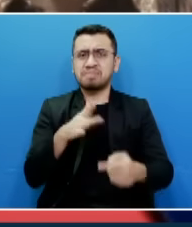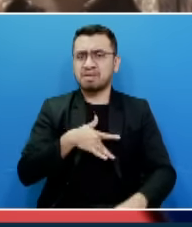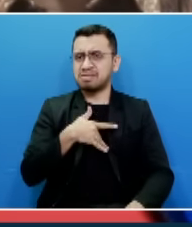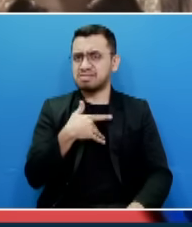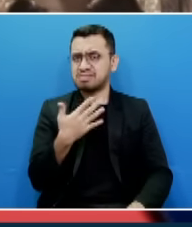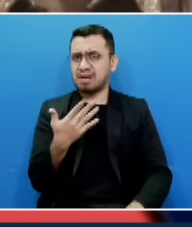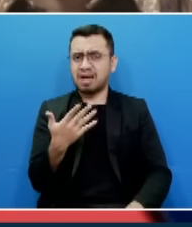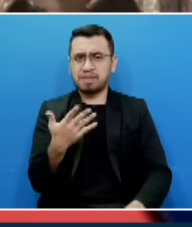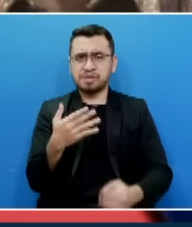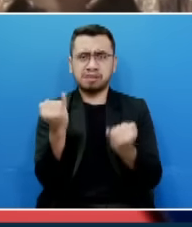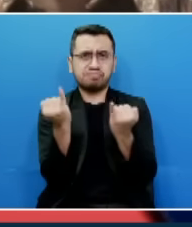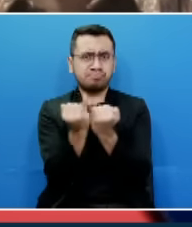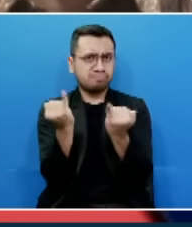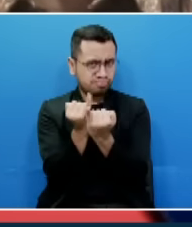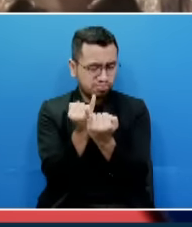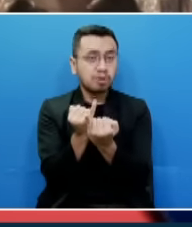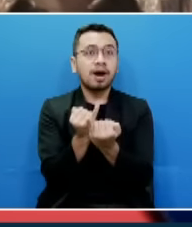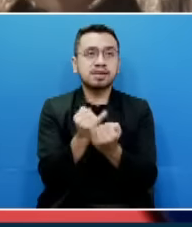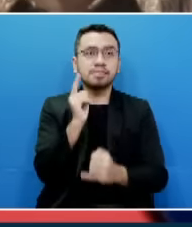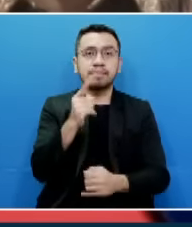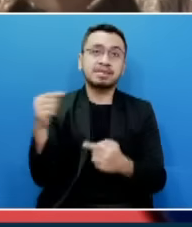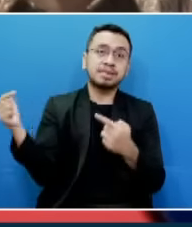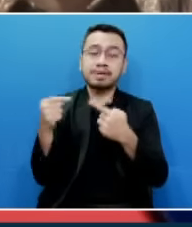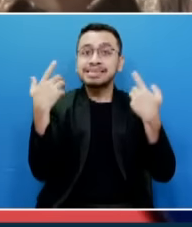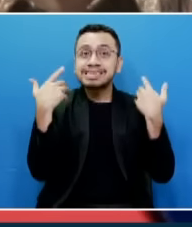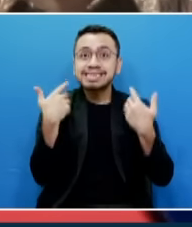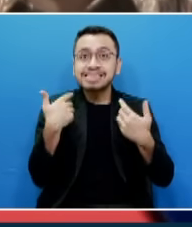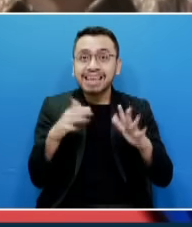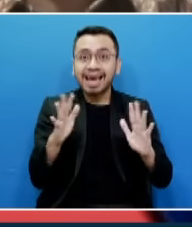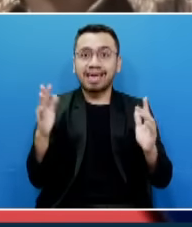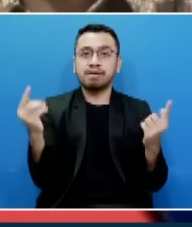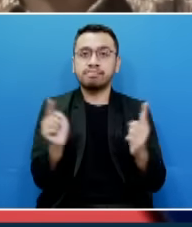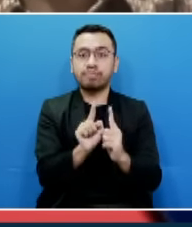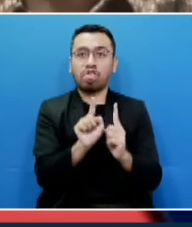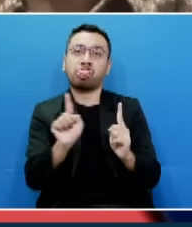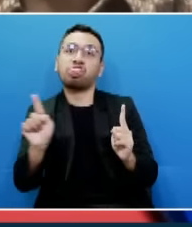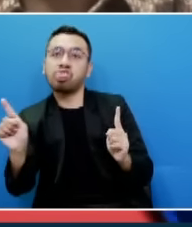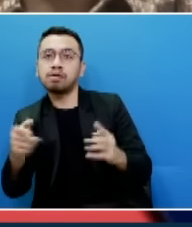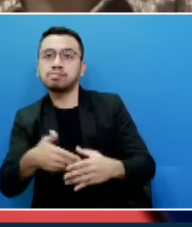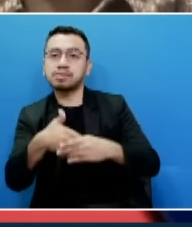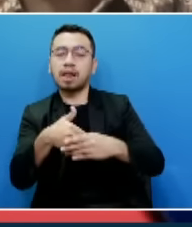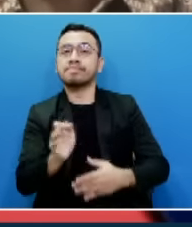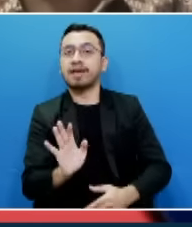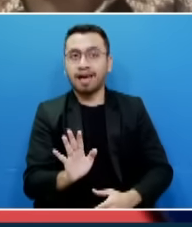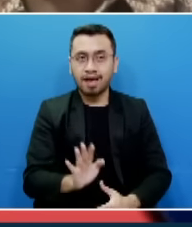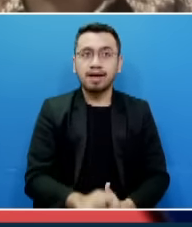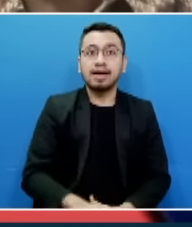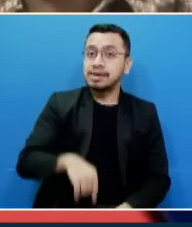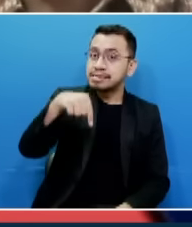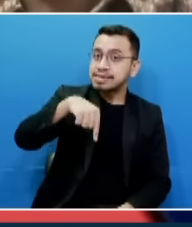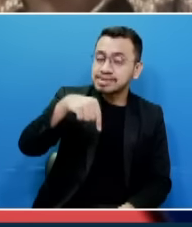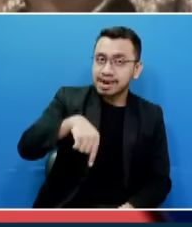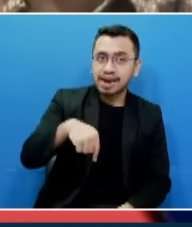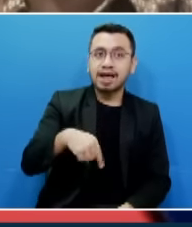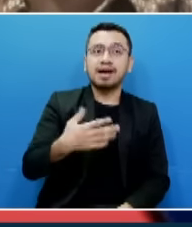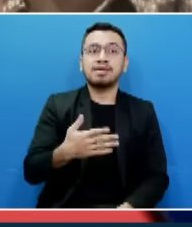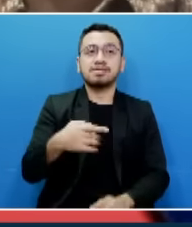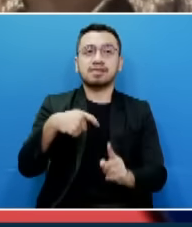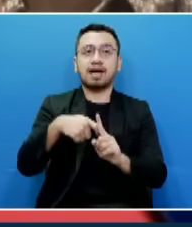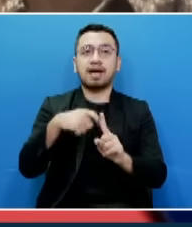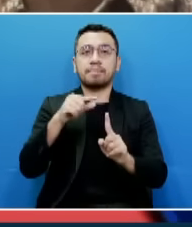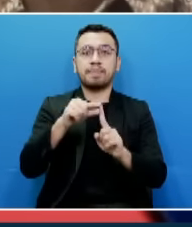saling bersalaman menurut Profesor Prof Hamdi sendiri dengan adanya momen meskipun ini momennya karena mereka diundang ya di acaranya ee